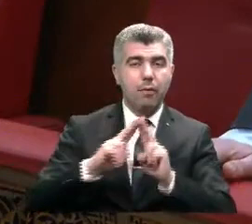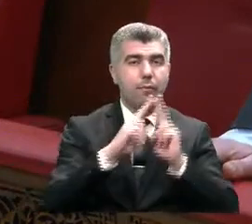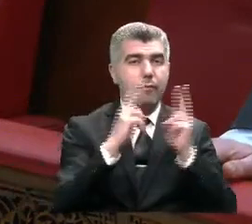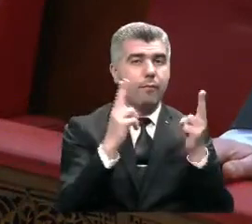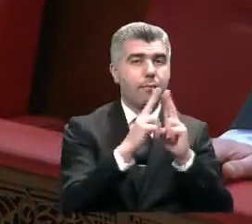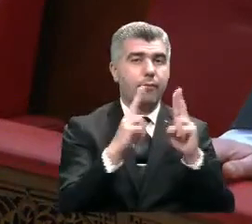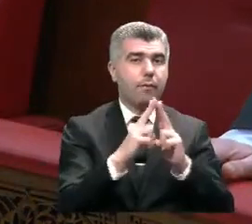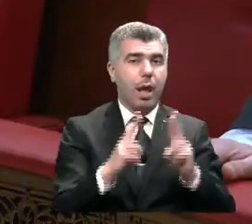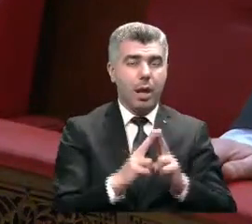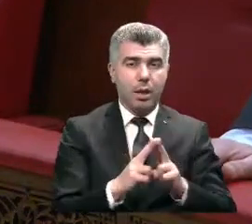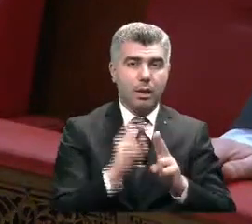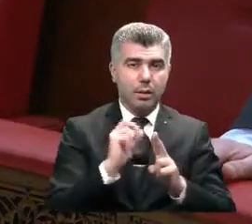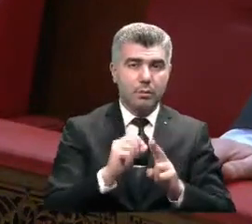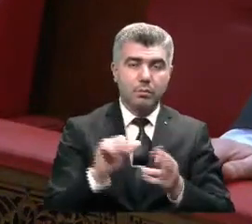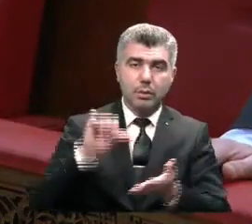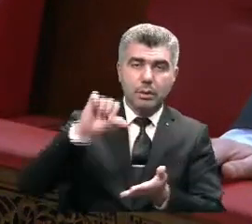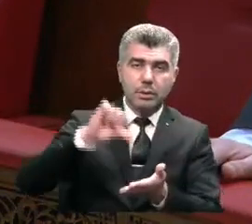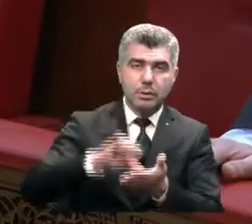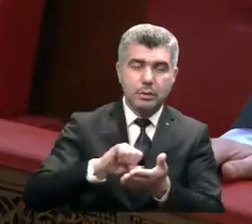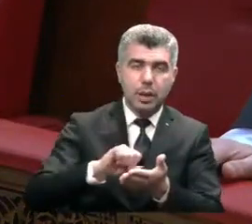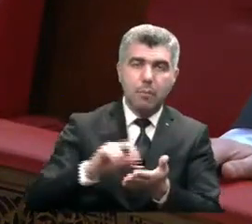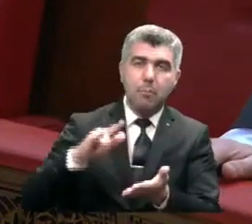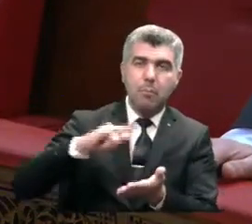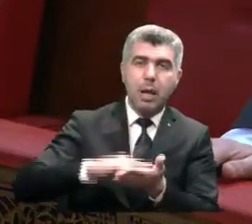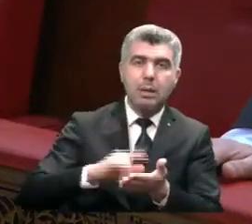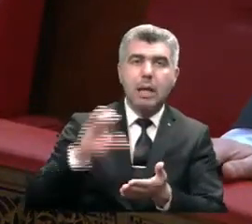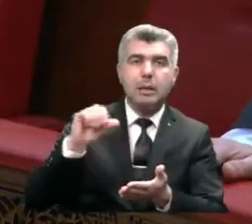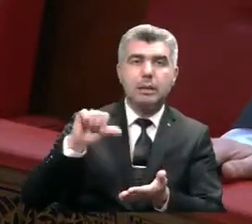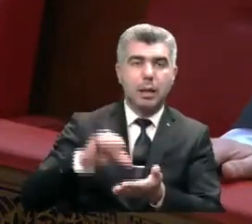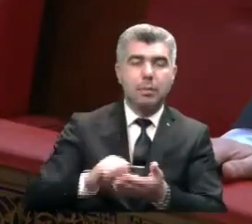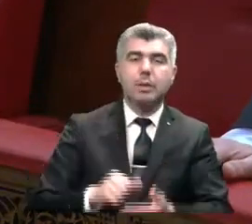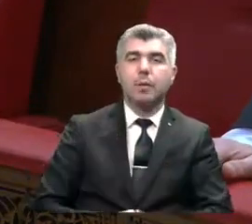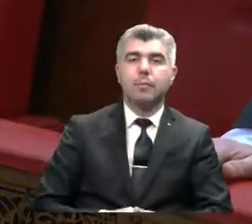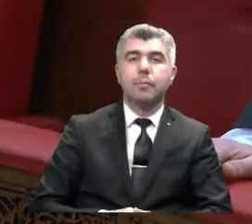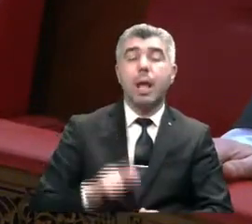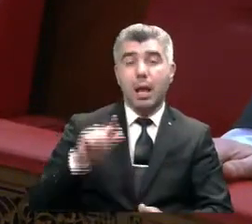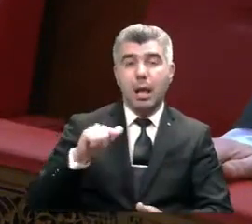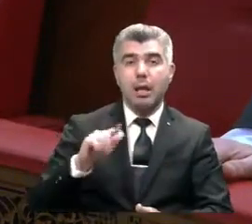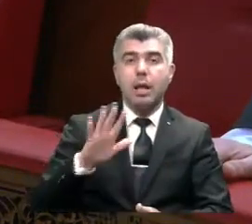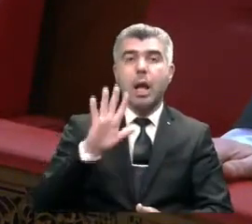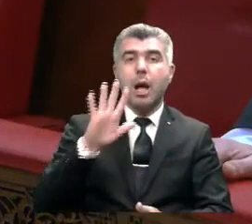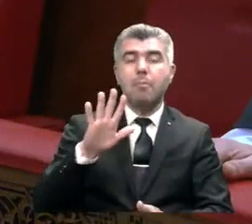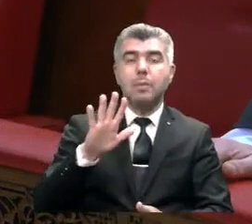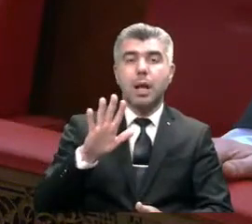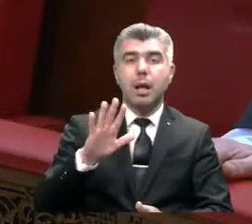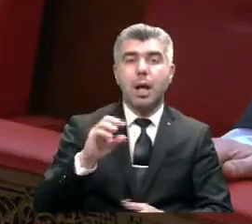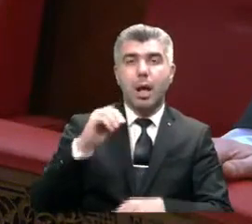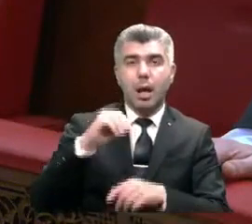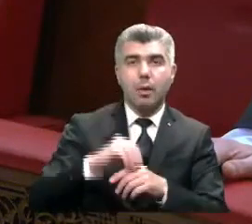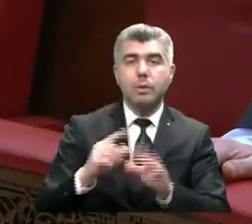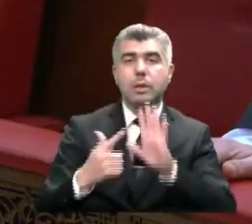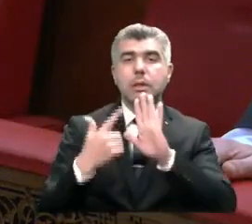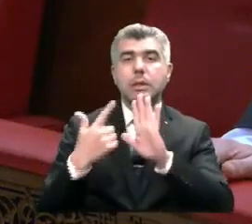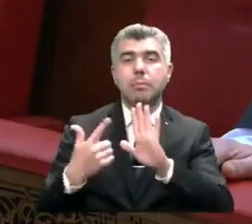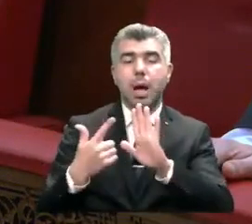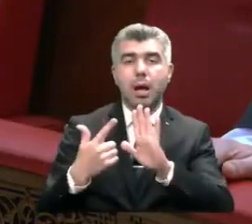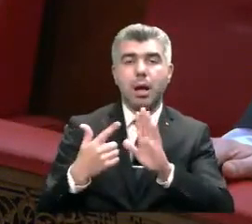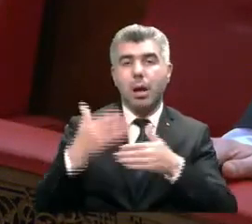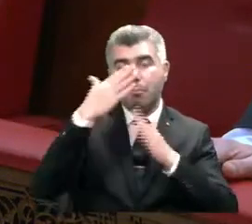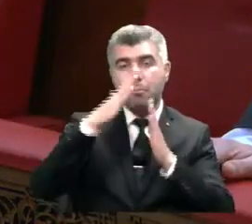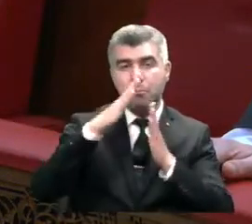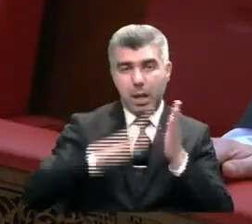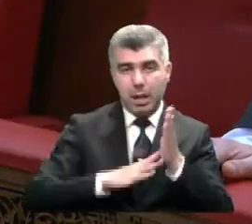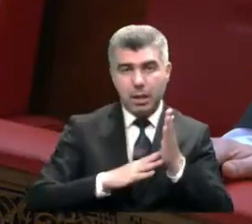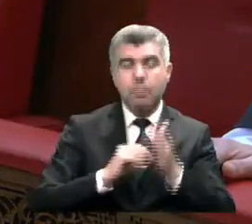اللي هي مرتكزه في مطار الدار البيضاء وكاين ايضا خمسه ديال الخطوط اللي تطرب سبعه ديال المطارات الوطنيه اللي تتقوم